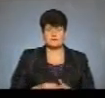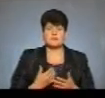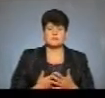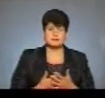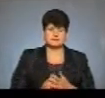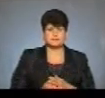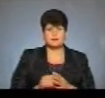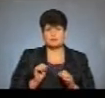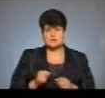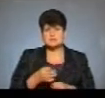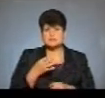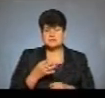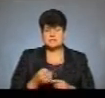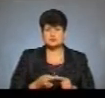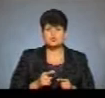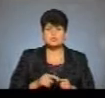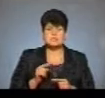Наприклад, ми можемо сказати, що це,